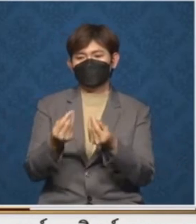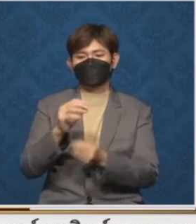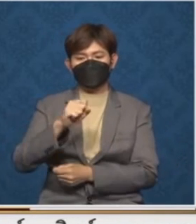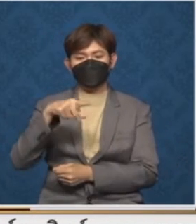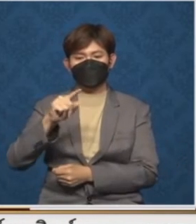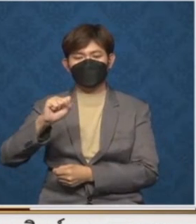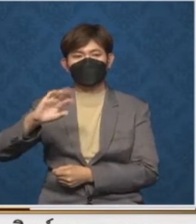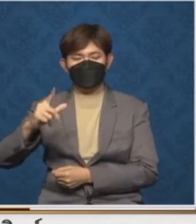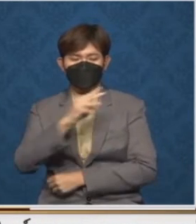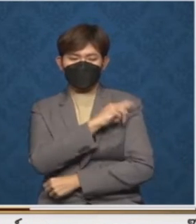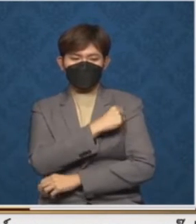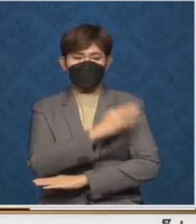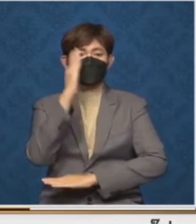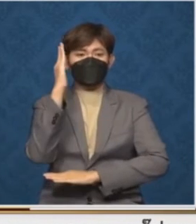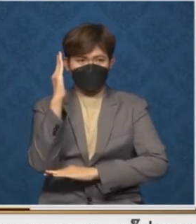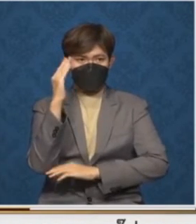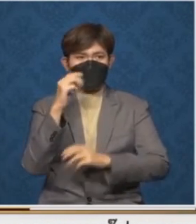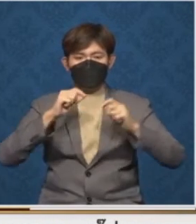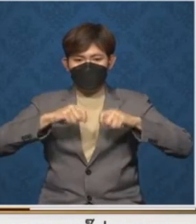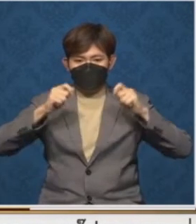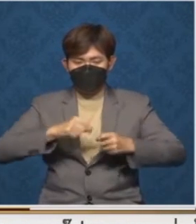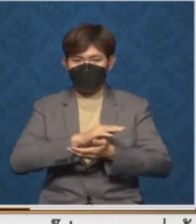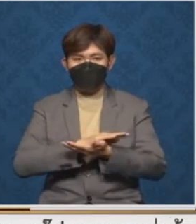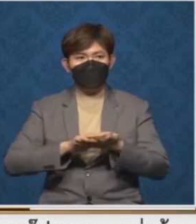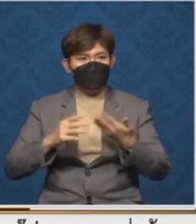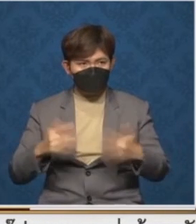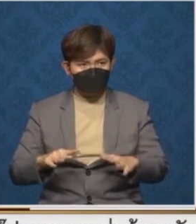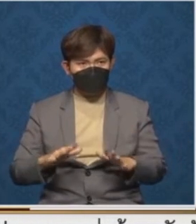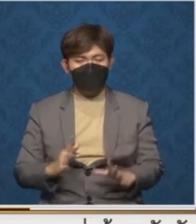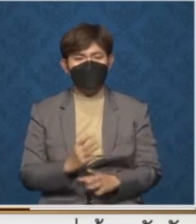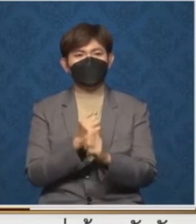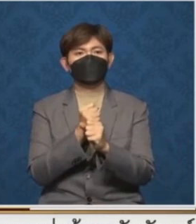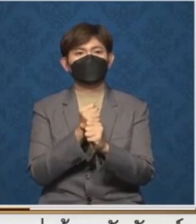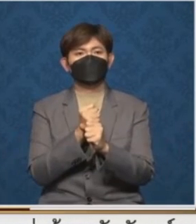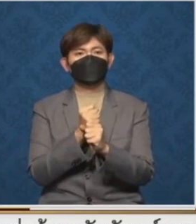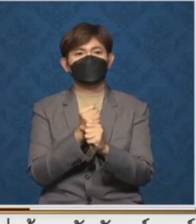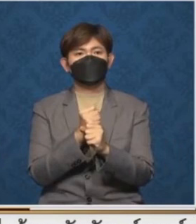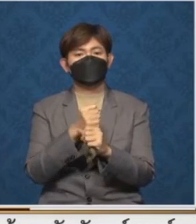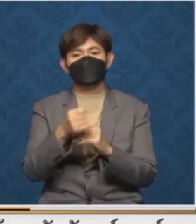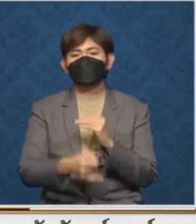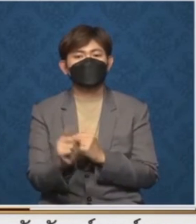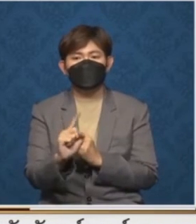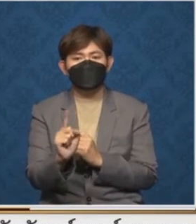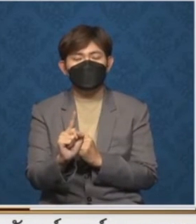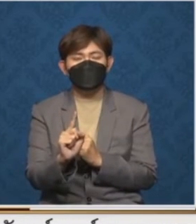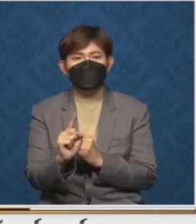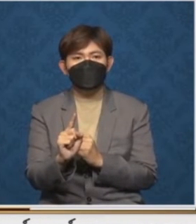ื่องนี้ไปอีก สไนหนครับผดภาไครั